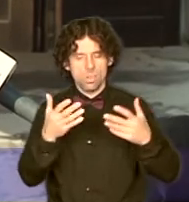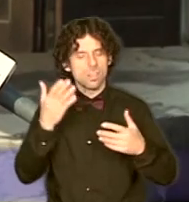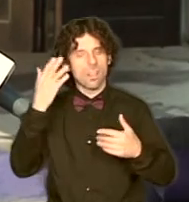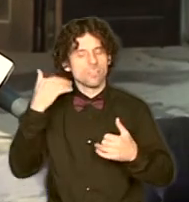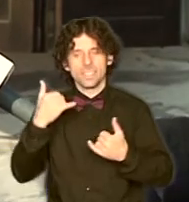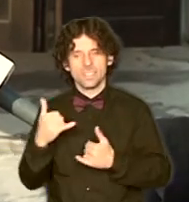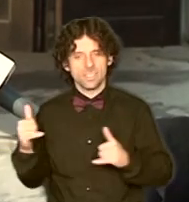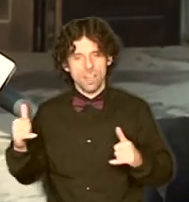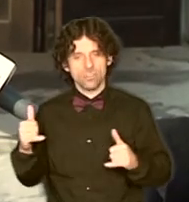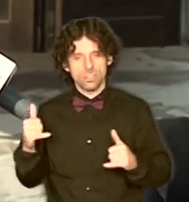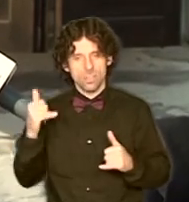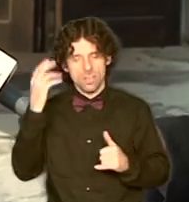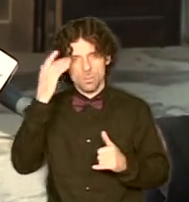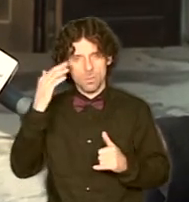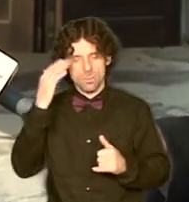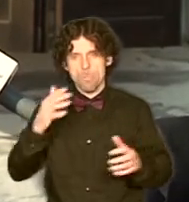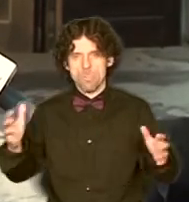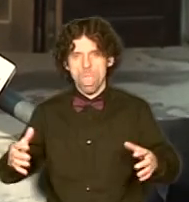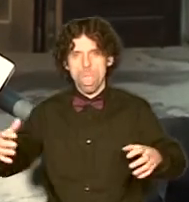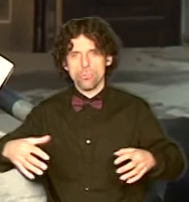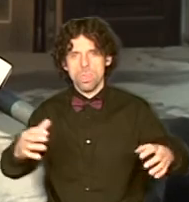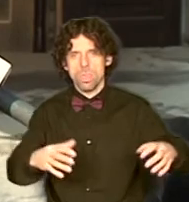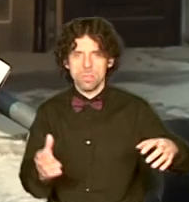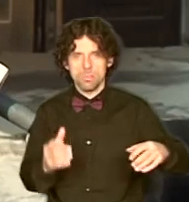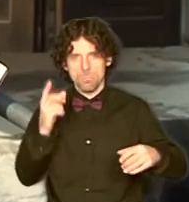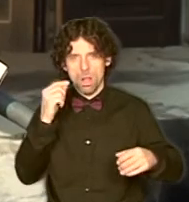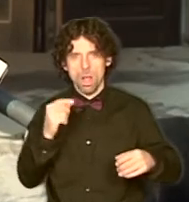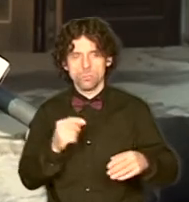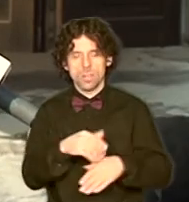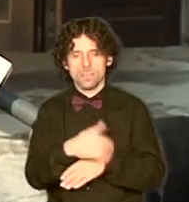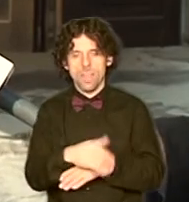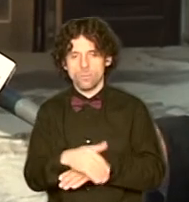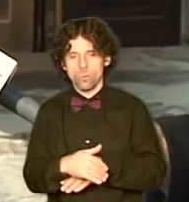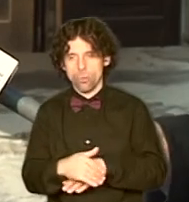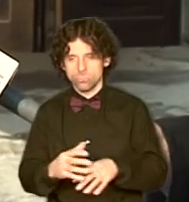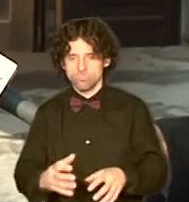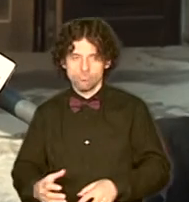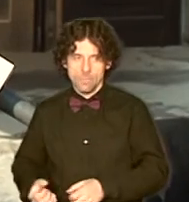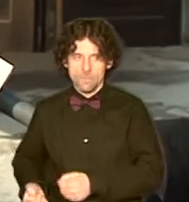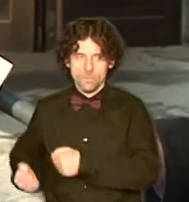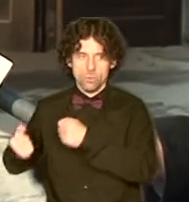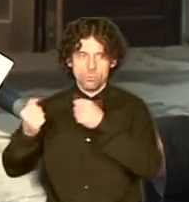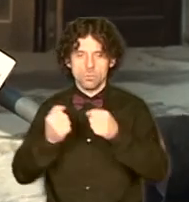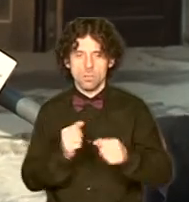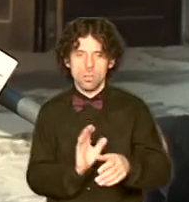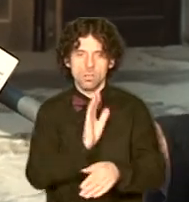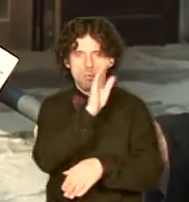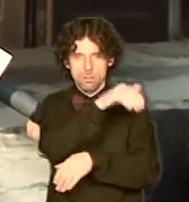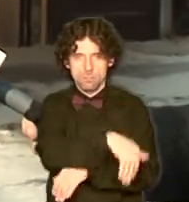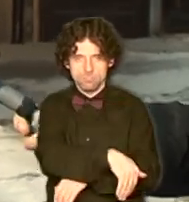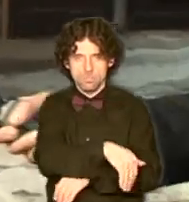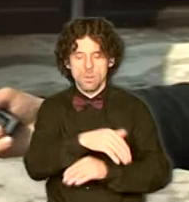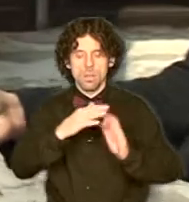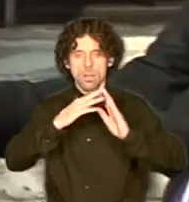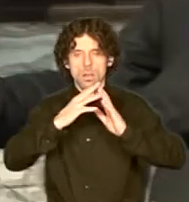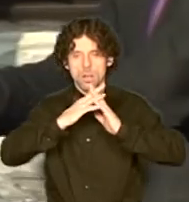proszę sobie wyobrazić te wszystkie pierzyny, jakie wystawiano na zewnątrz, m.in. właśnie w takich chałupach. Ale co